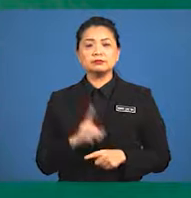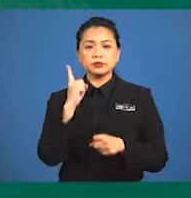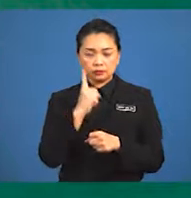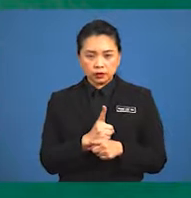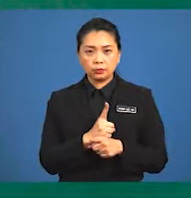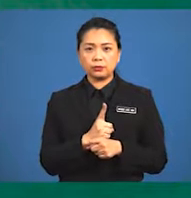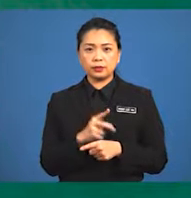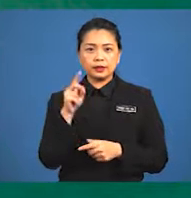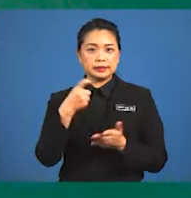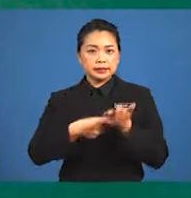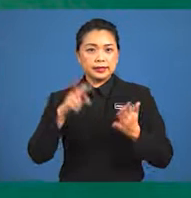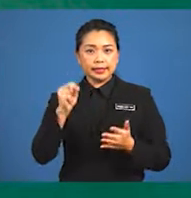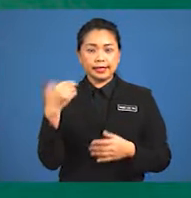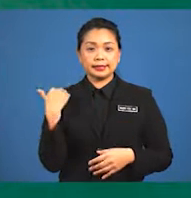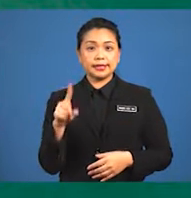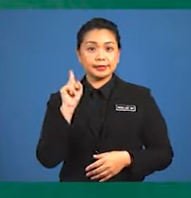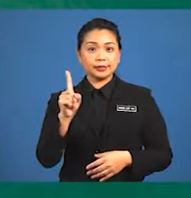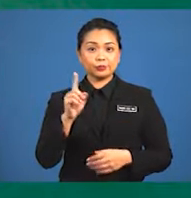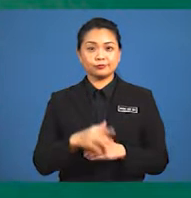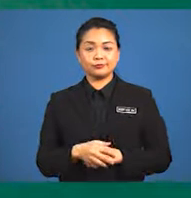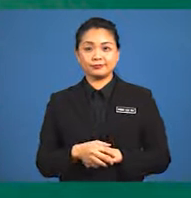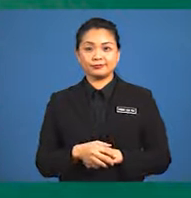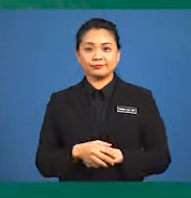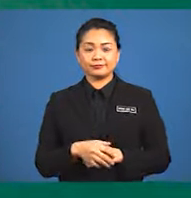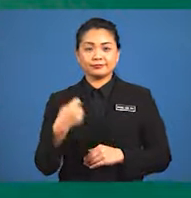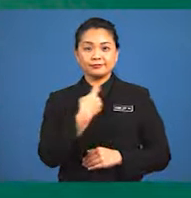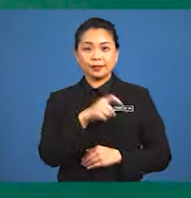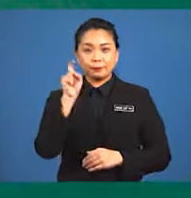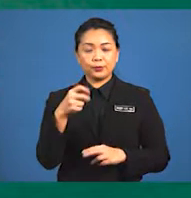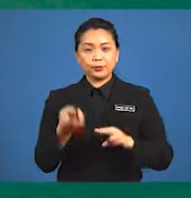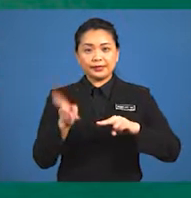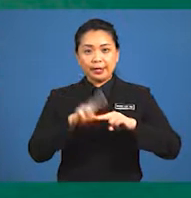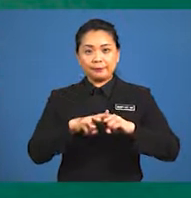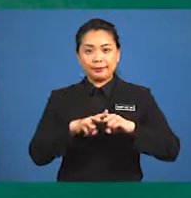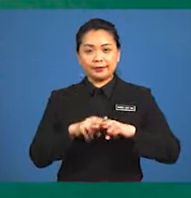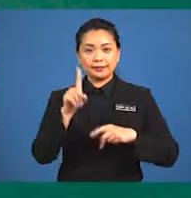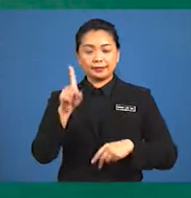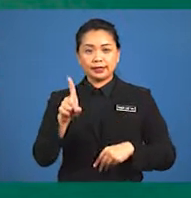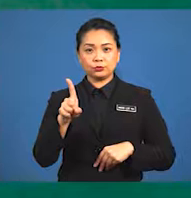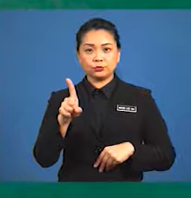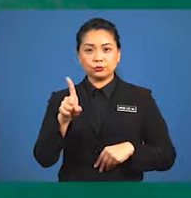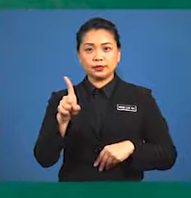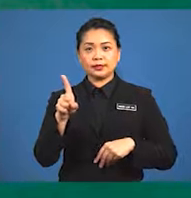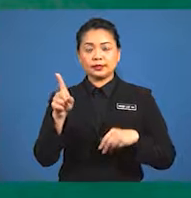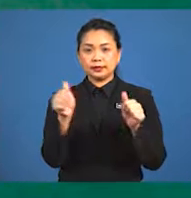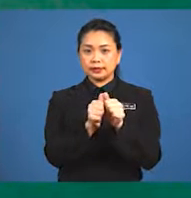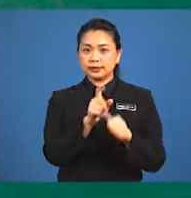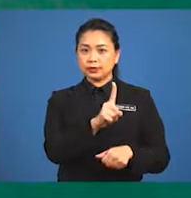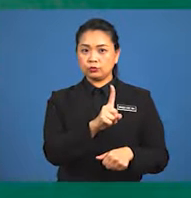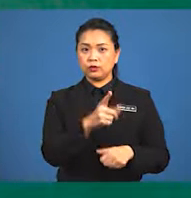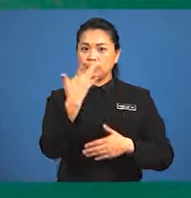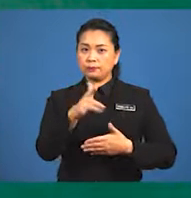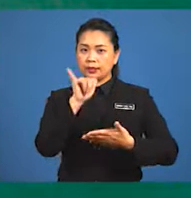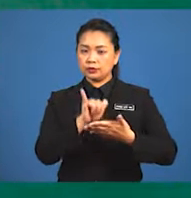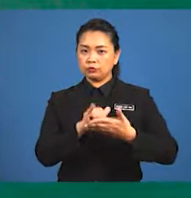Ya, betul. Nilainya adalah 1. Kita perlu tambah 1 dengan 1,